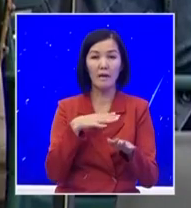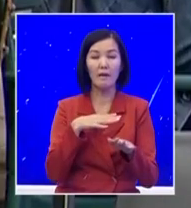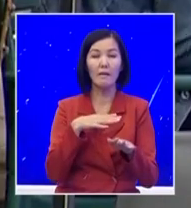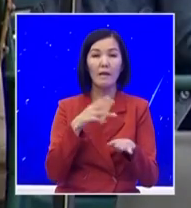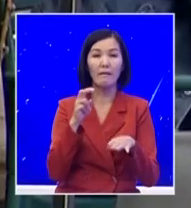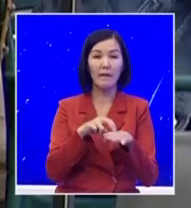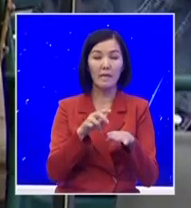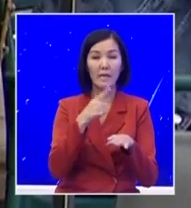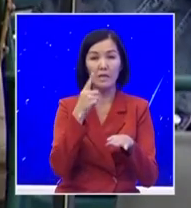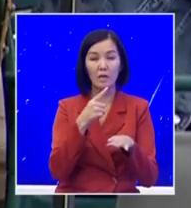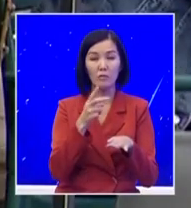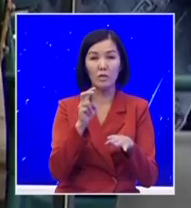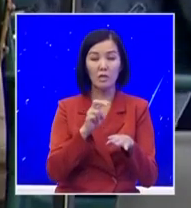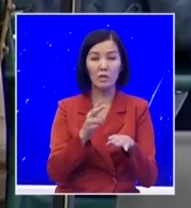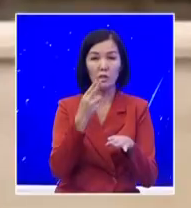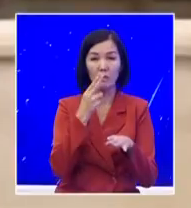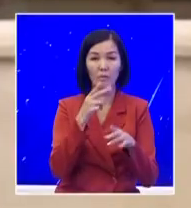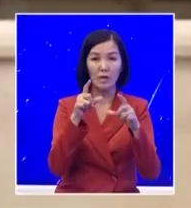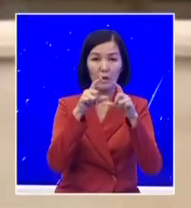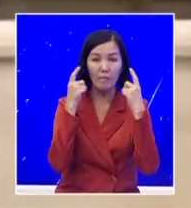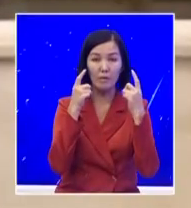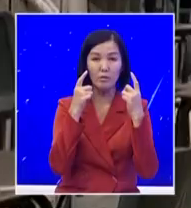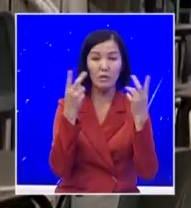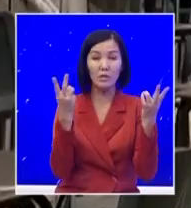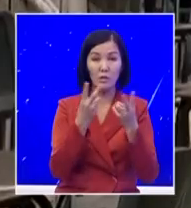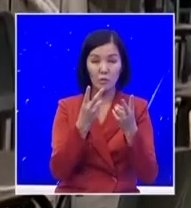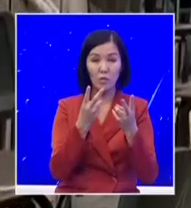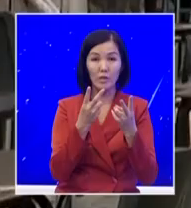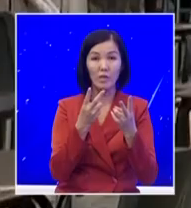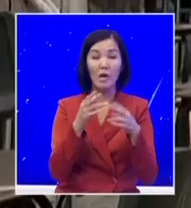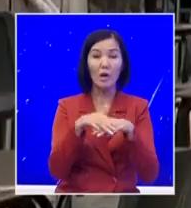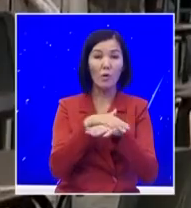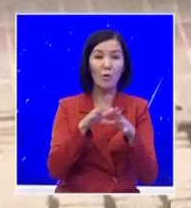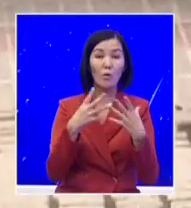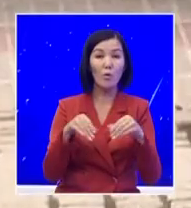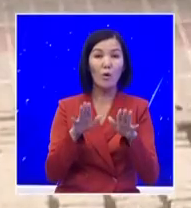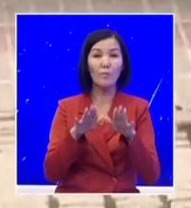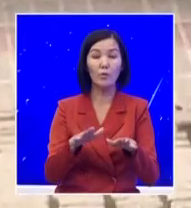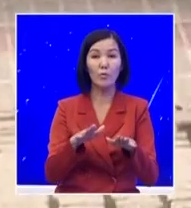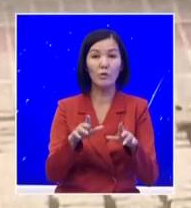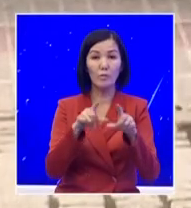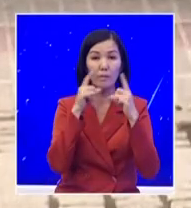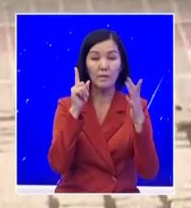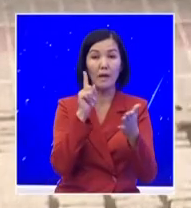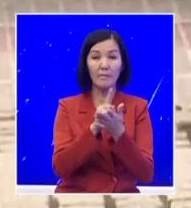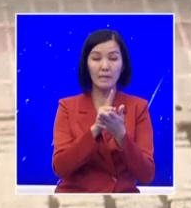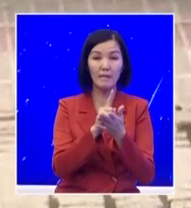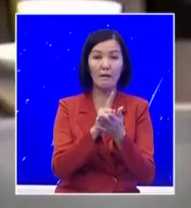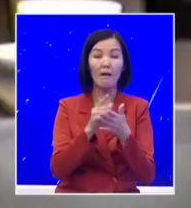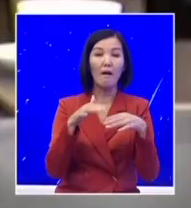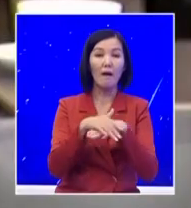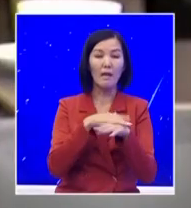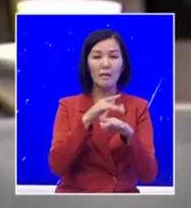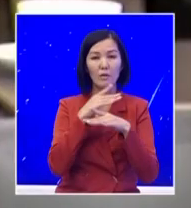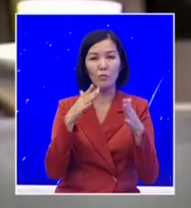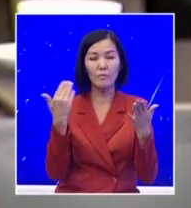Мамандардың айтуынша шылым шегу үшін адамдар маскасын шешуге мәжбүр. Ал тұрғындарға қоғамдық орында онсыз жүруге болмайды. Ел халқының басым